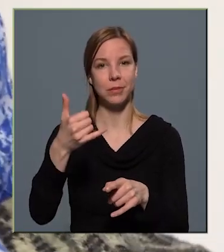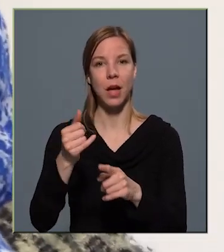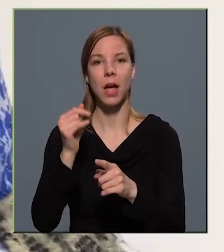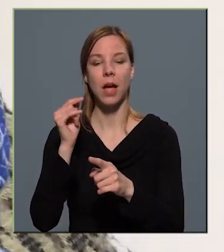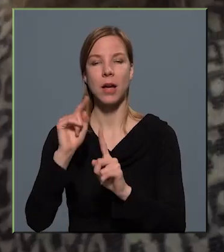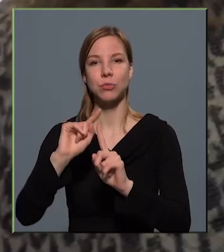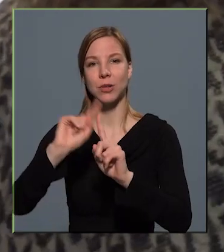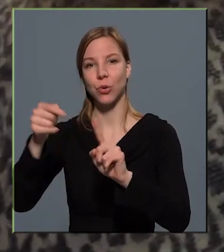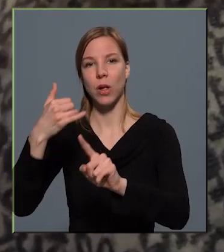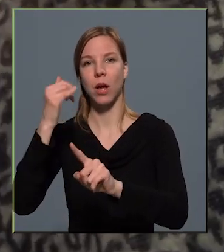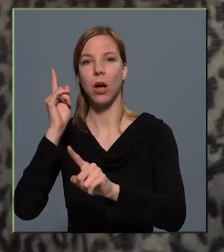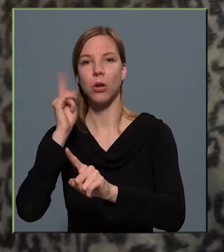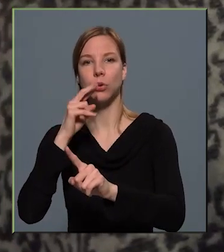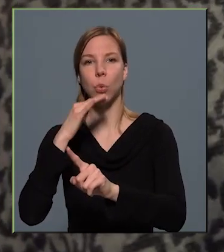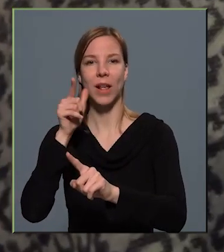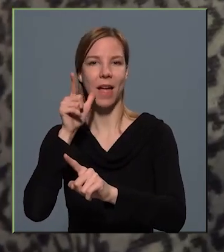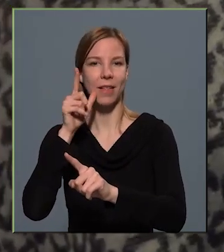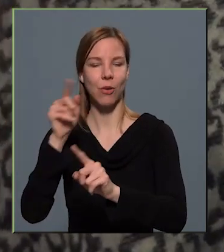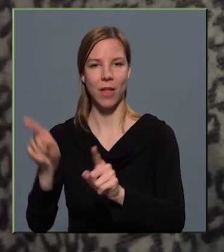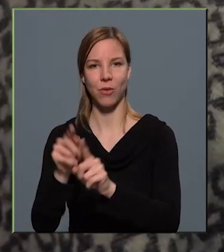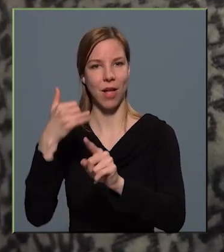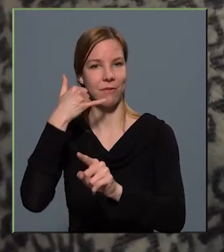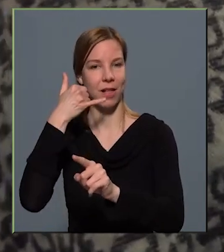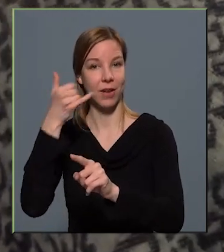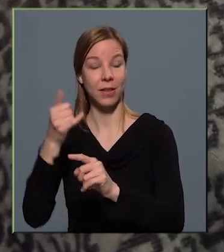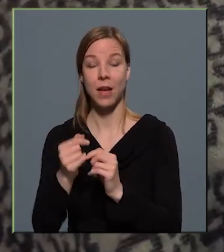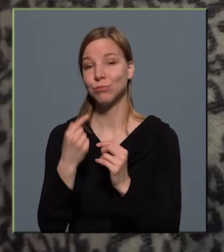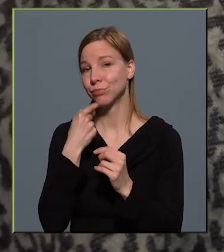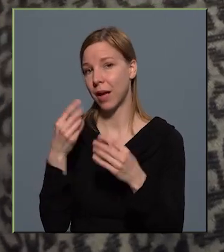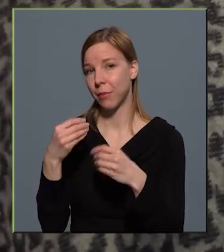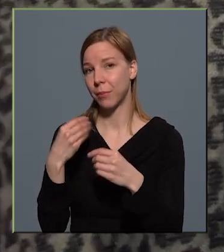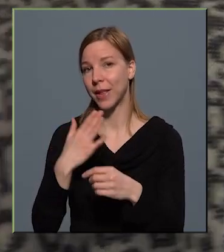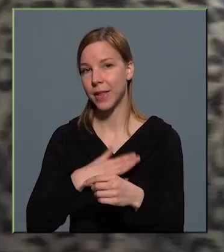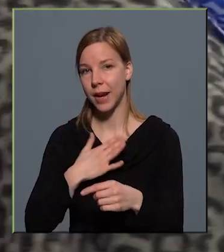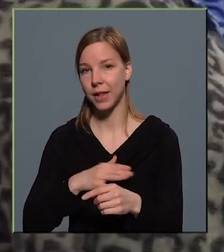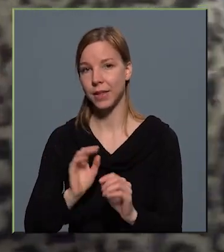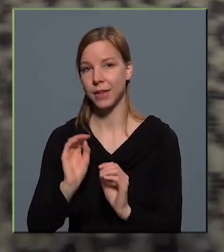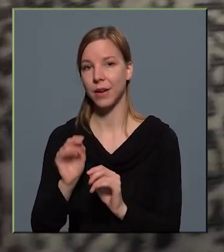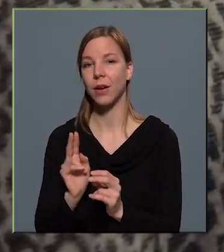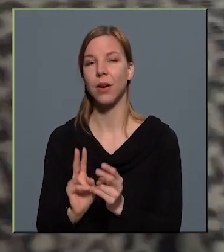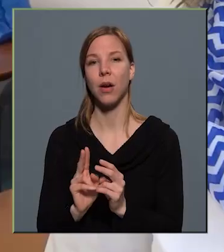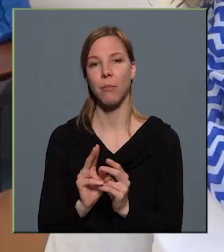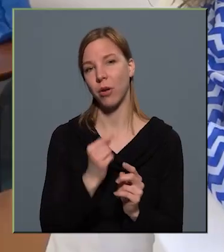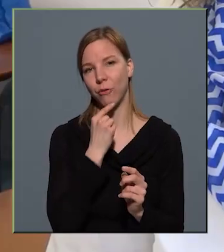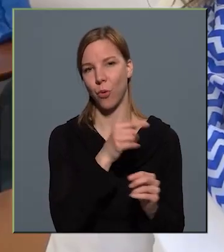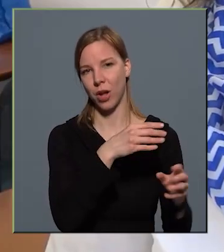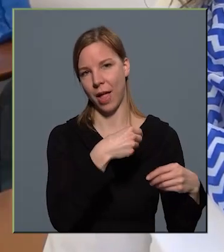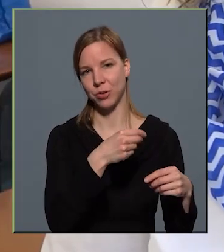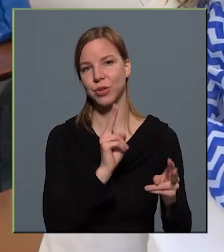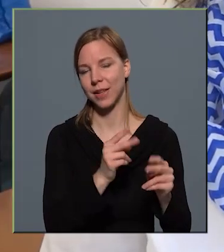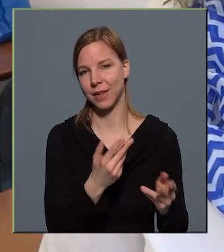rögtön a telefont. Nagyon meglepődtem, és elmondtam neki, hogy mi mit szeretnénk, majd ő nyilván reflektál, hogy hogyan reagált erre a